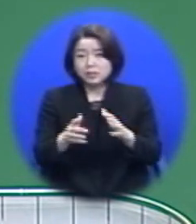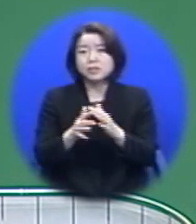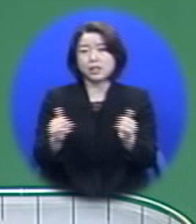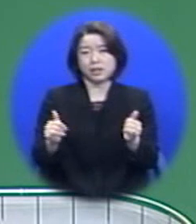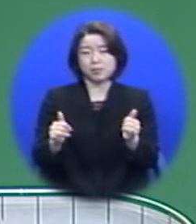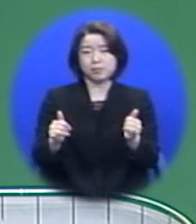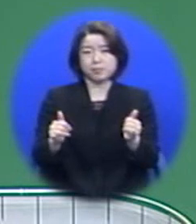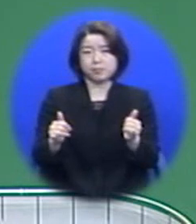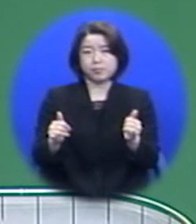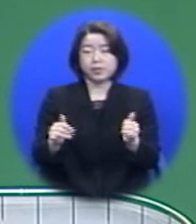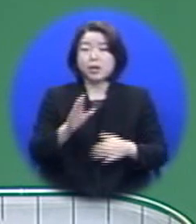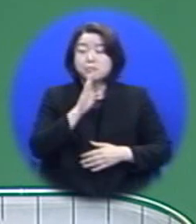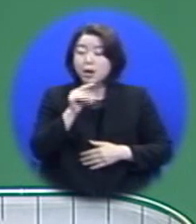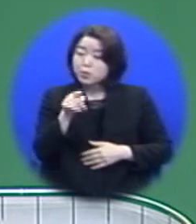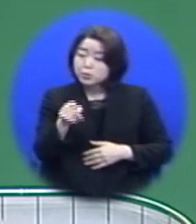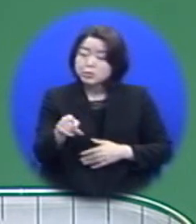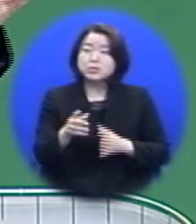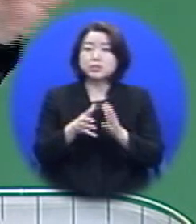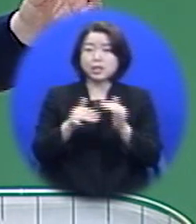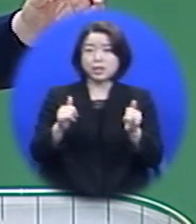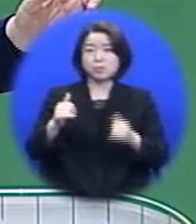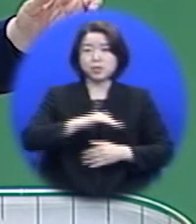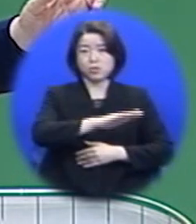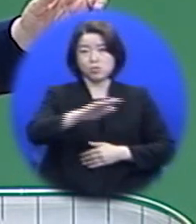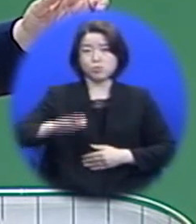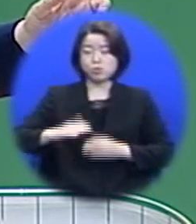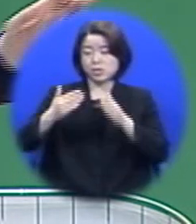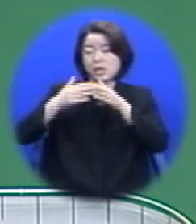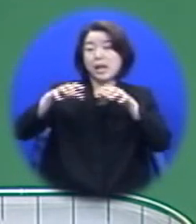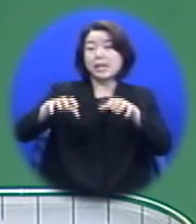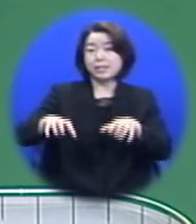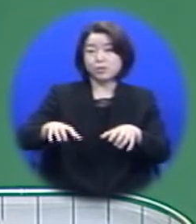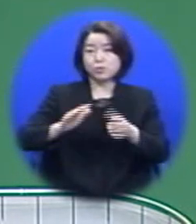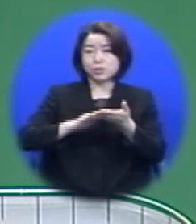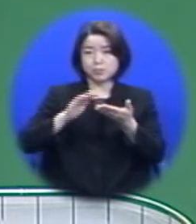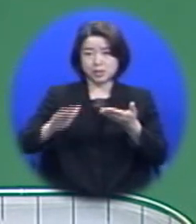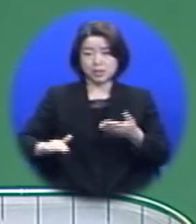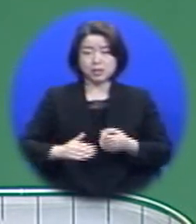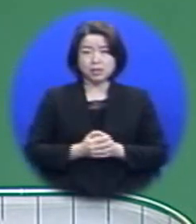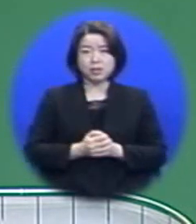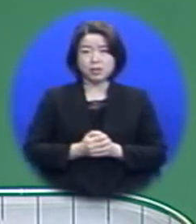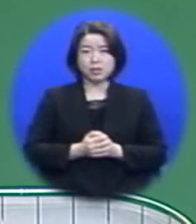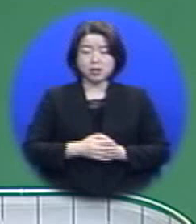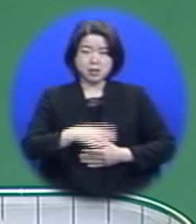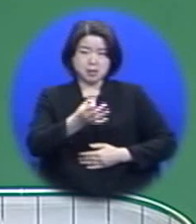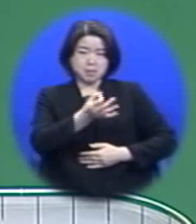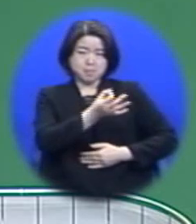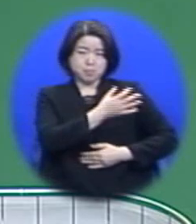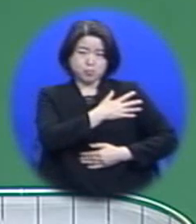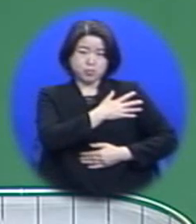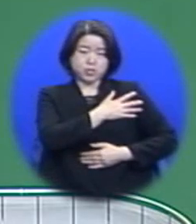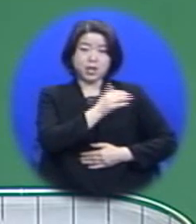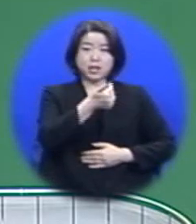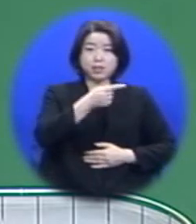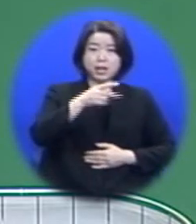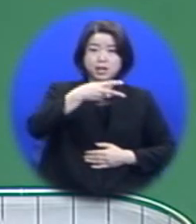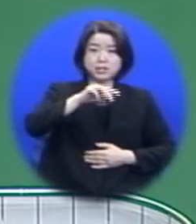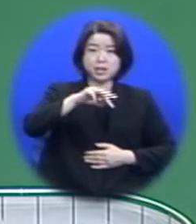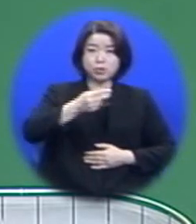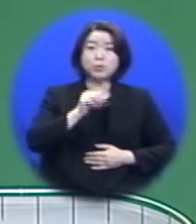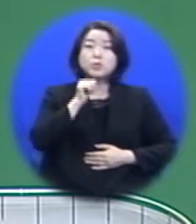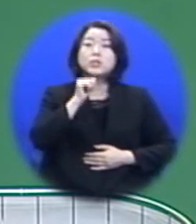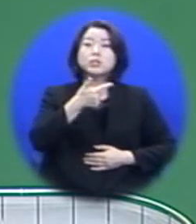사람 바로 그 사람이 우리의 이웃입니다 부자와 거짓 나사로 이야기